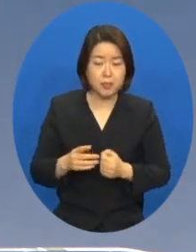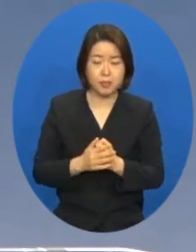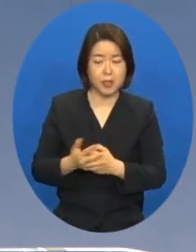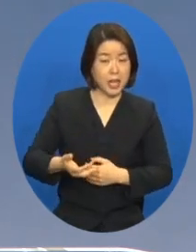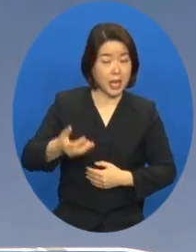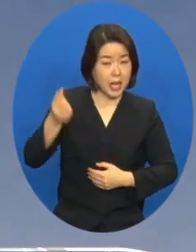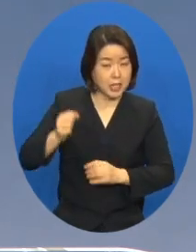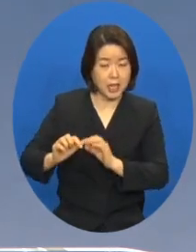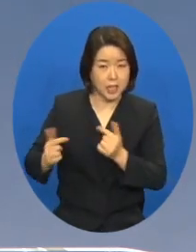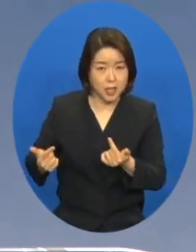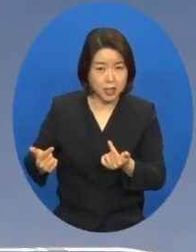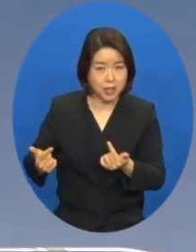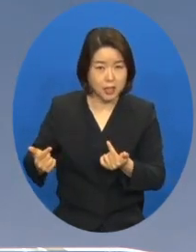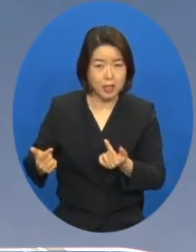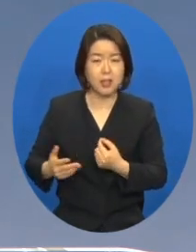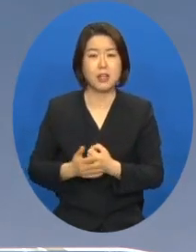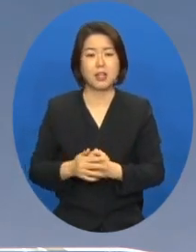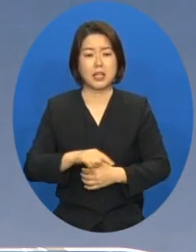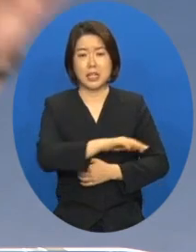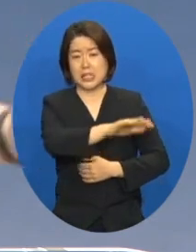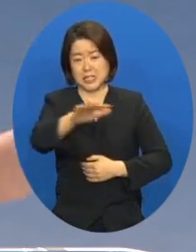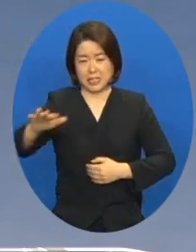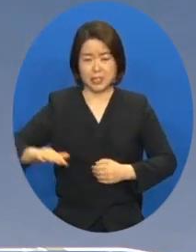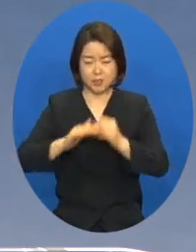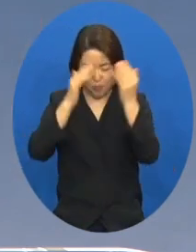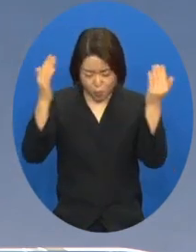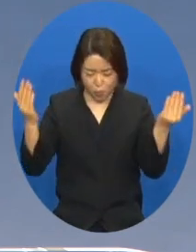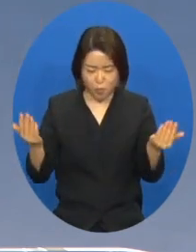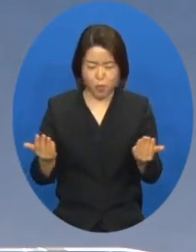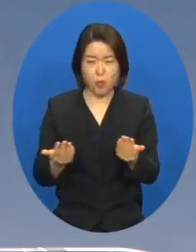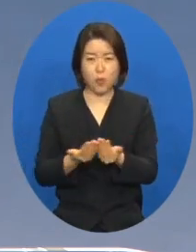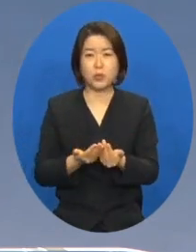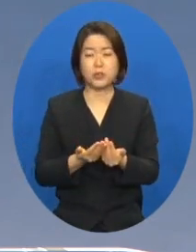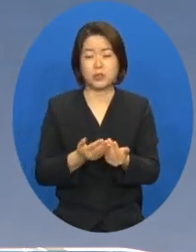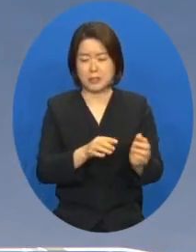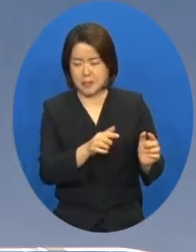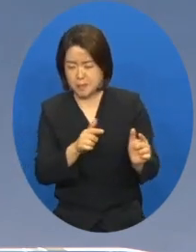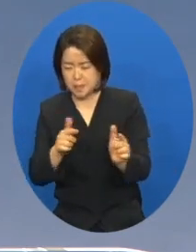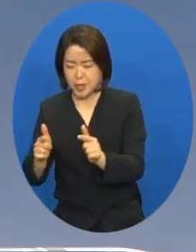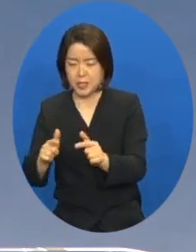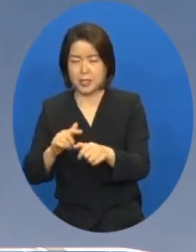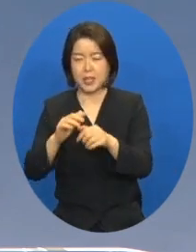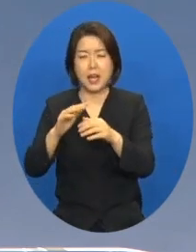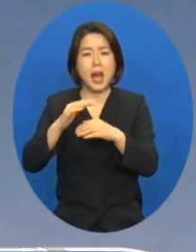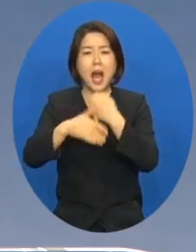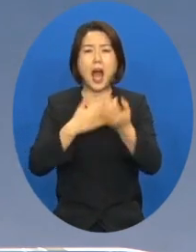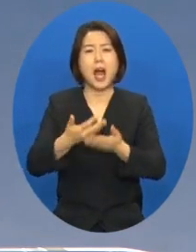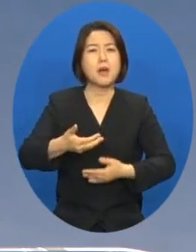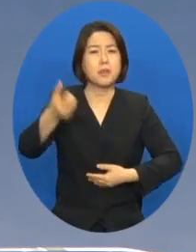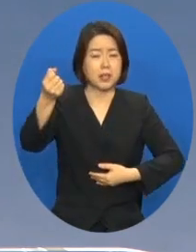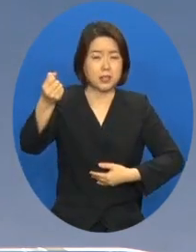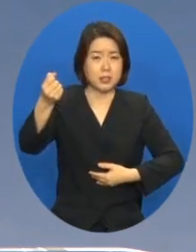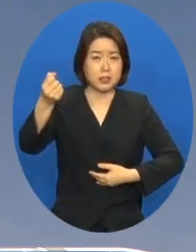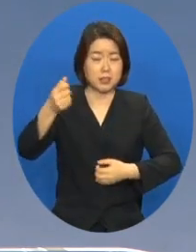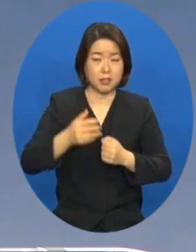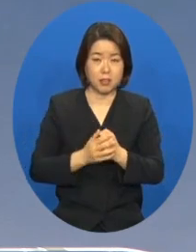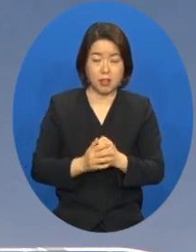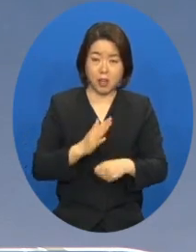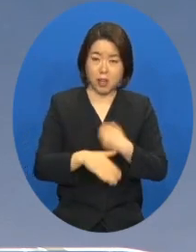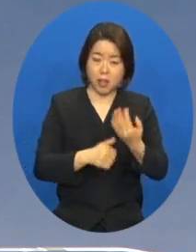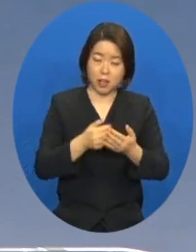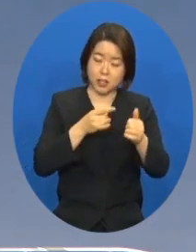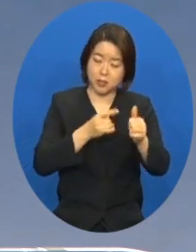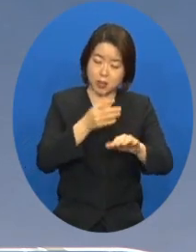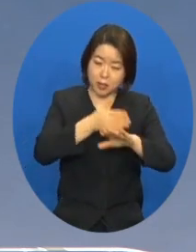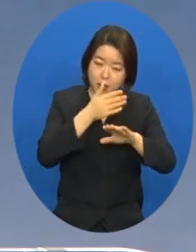것이 아닙니까? 이 세상에는 모든 것이 다 하나님의 것입니다. 그러니까 하나님께 감사하고